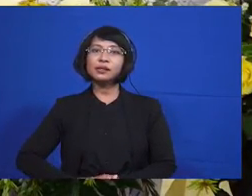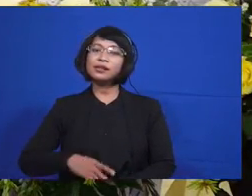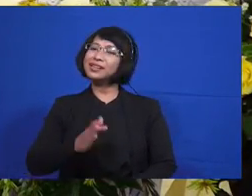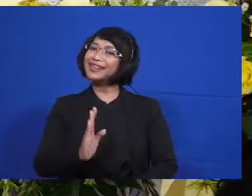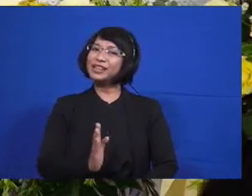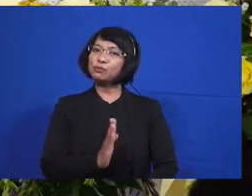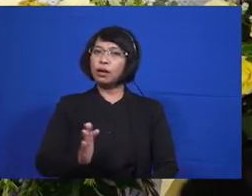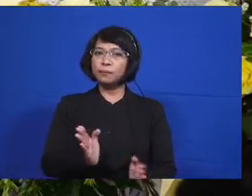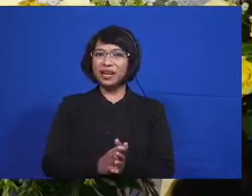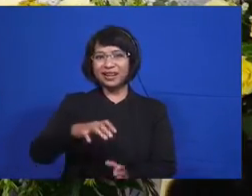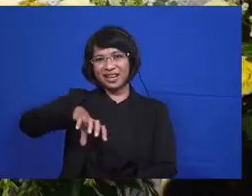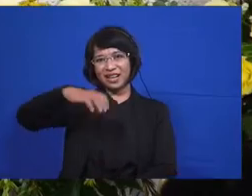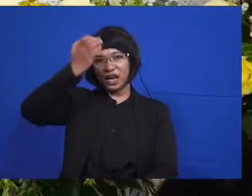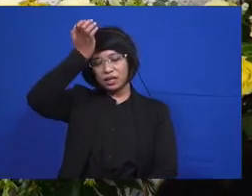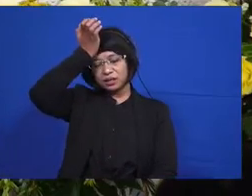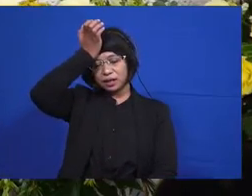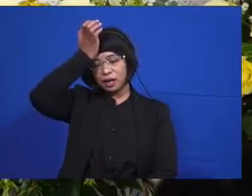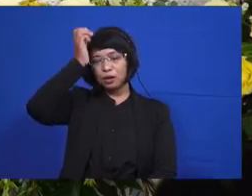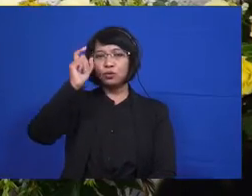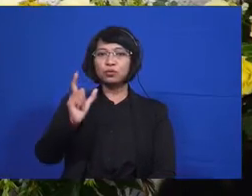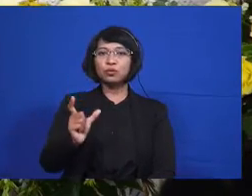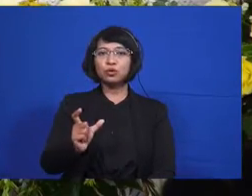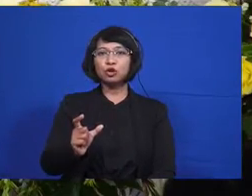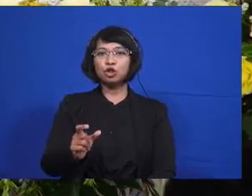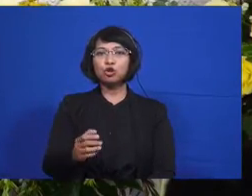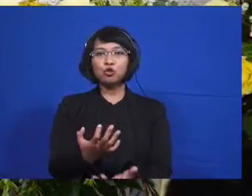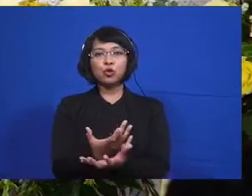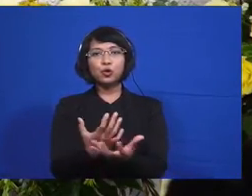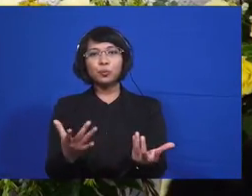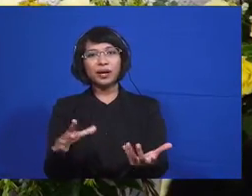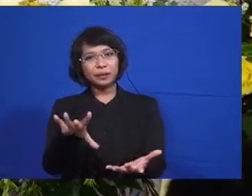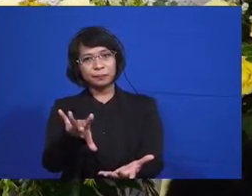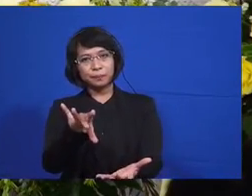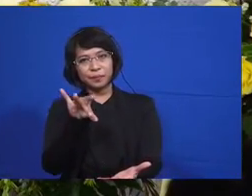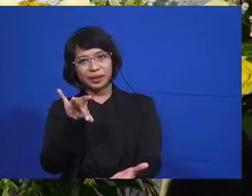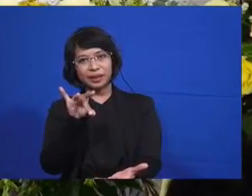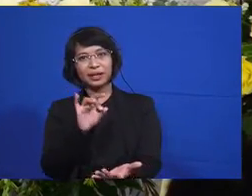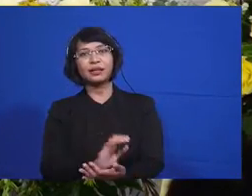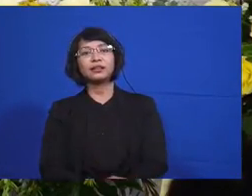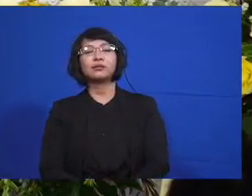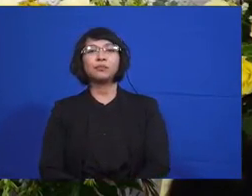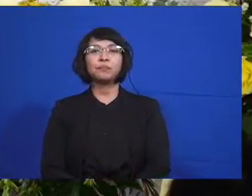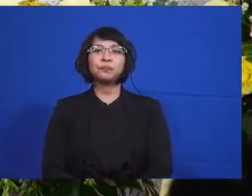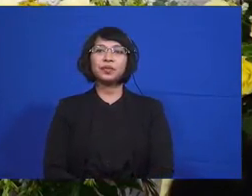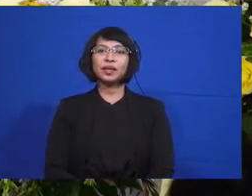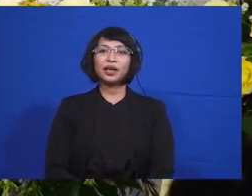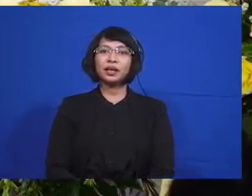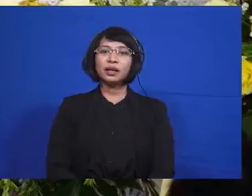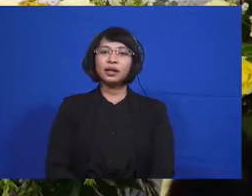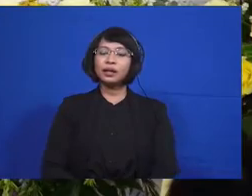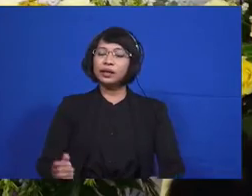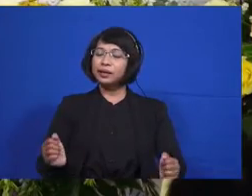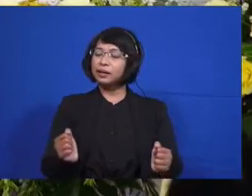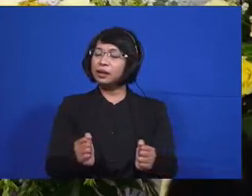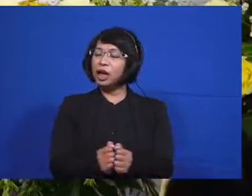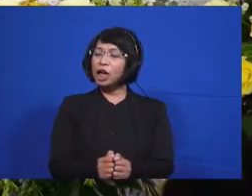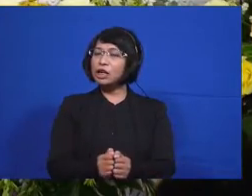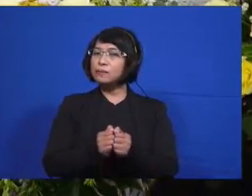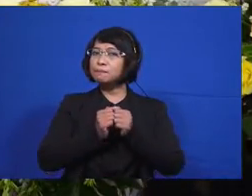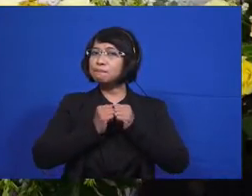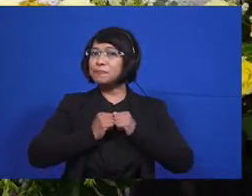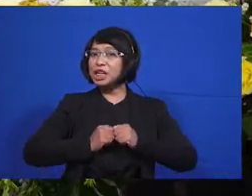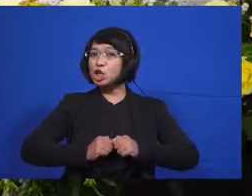seluruh umat pilihannya. Dengan upacara